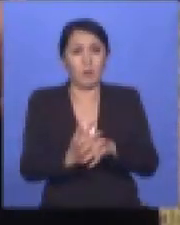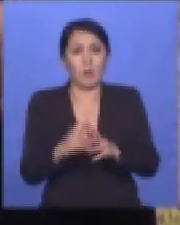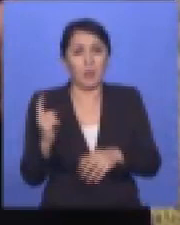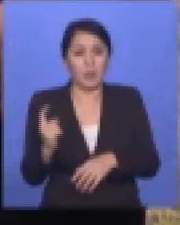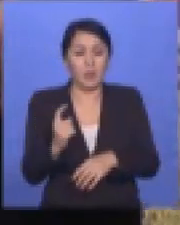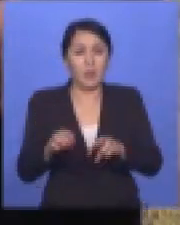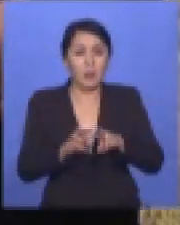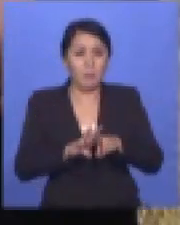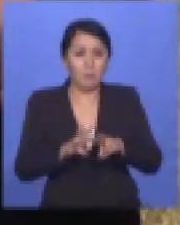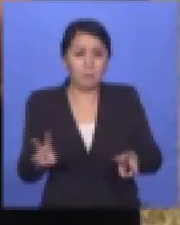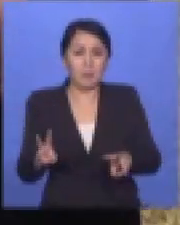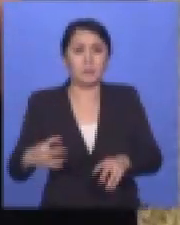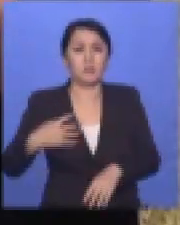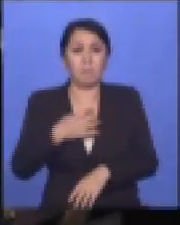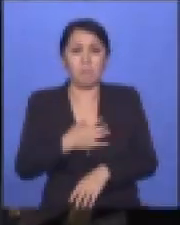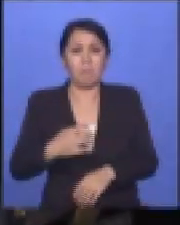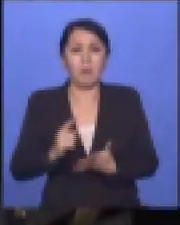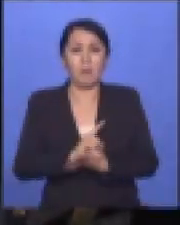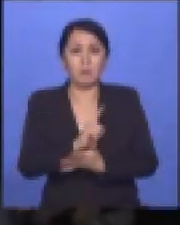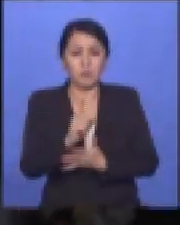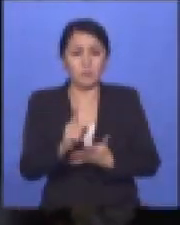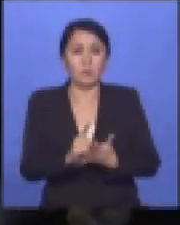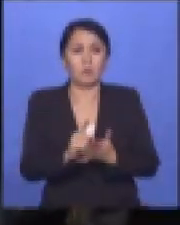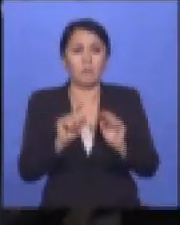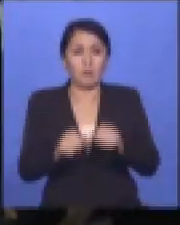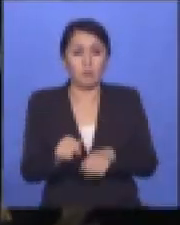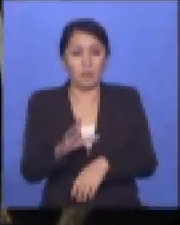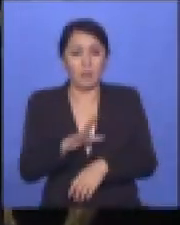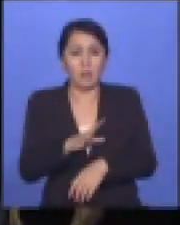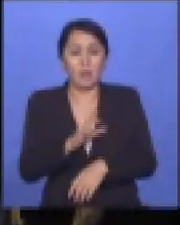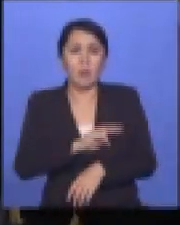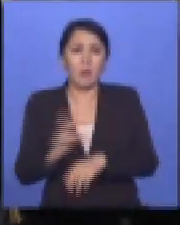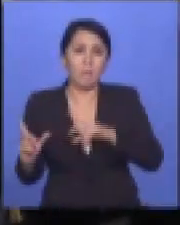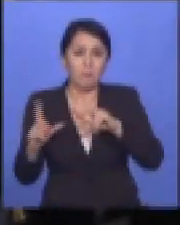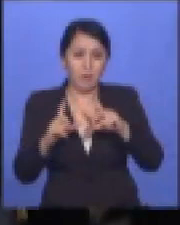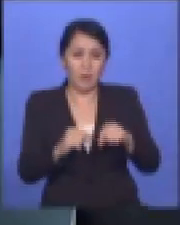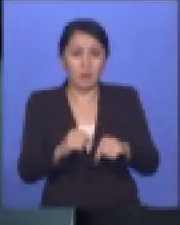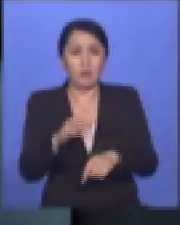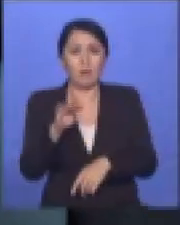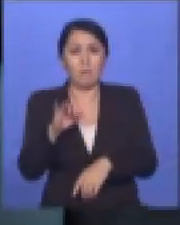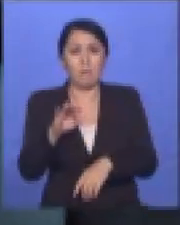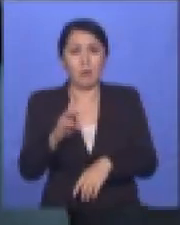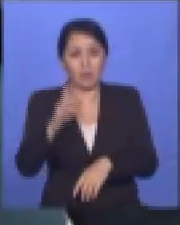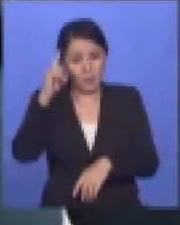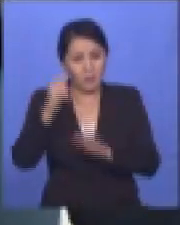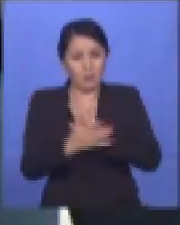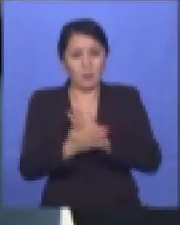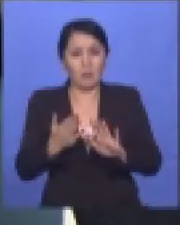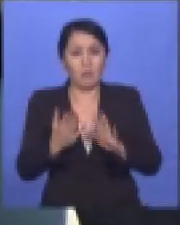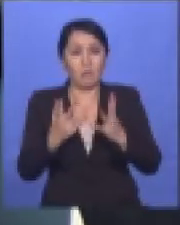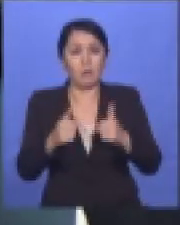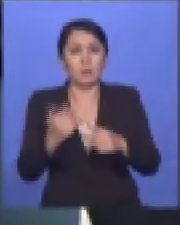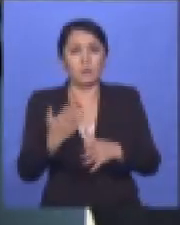мамандары министрге толғандыратын бірқатар сұрақтар қоюға мүмкіндік алды. Сапаров өз кезегінде мәселенің барлығы ескеріліп, шешім